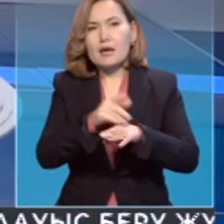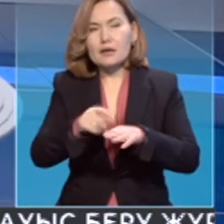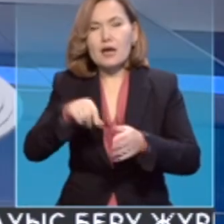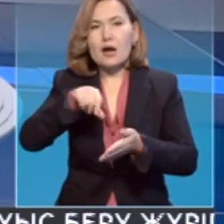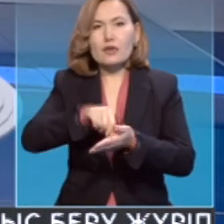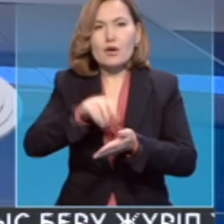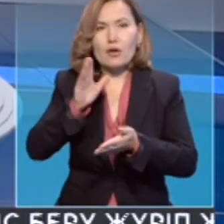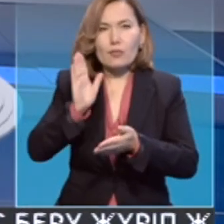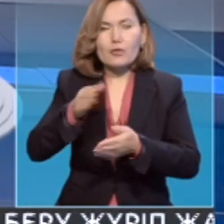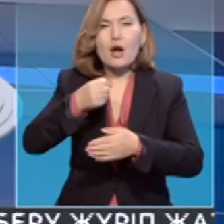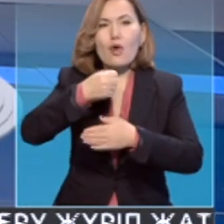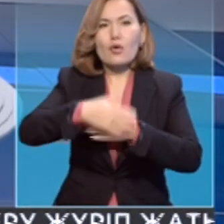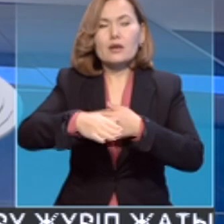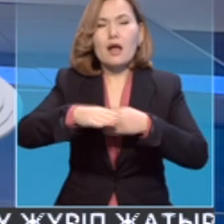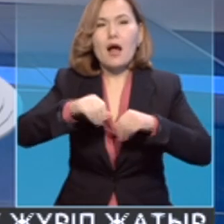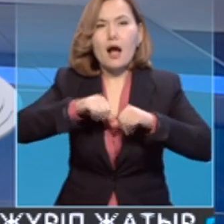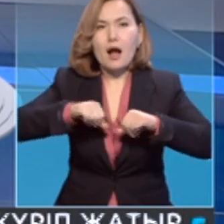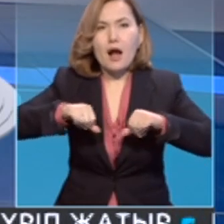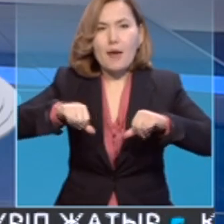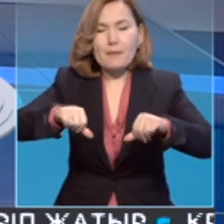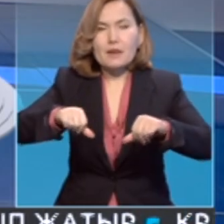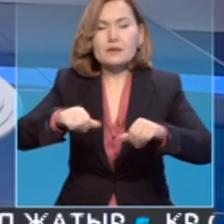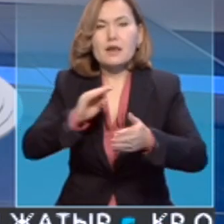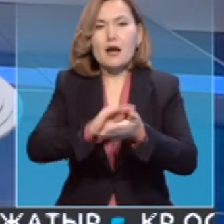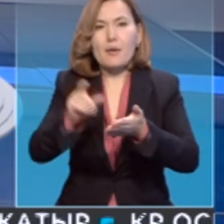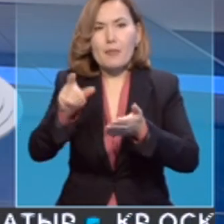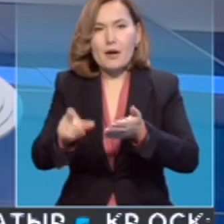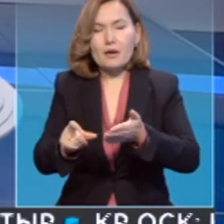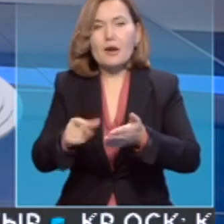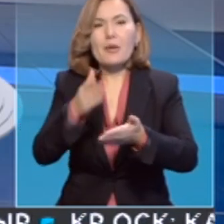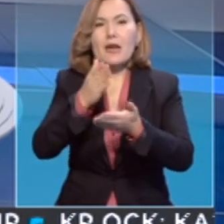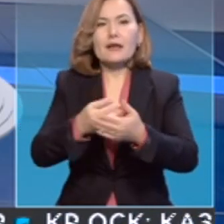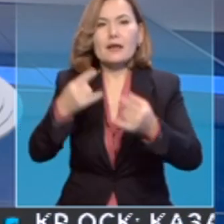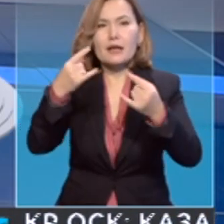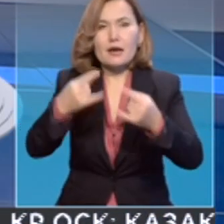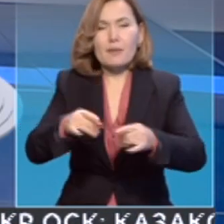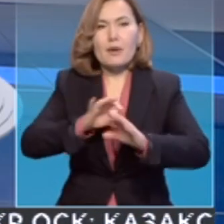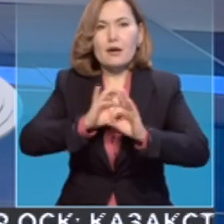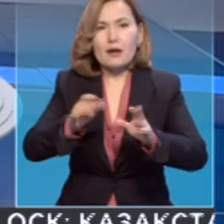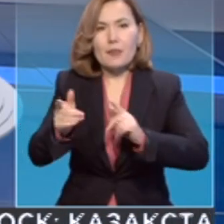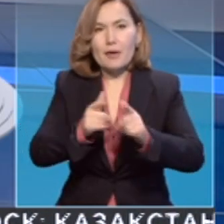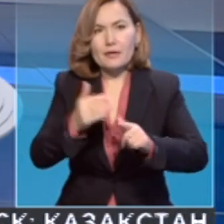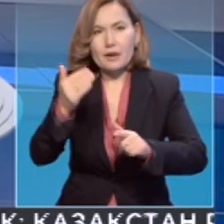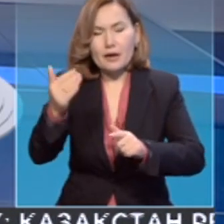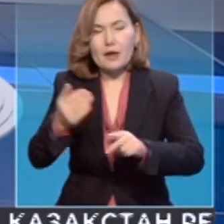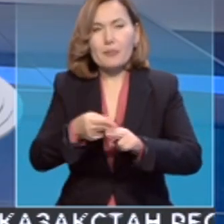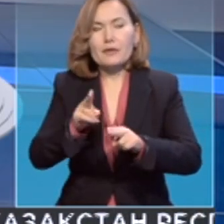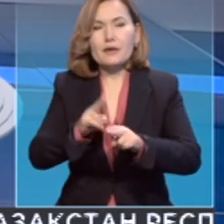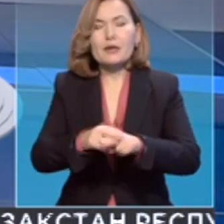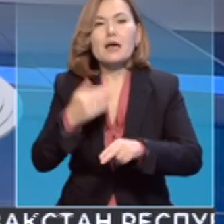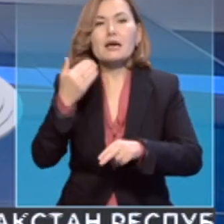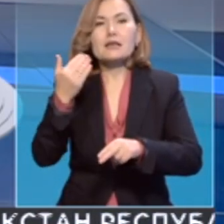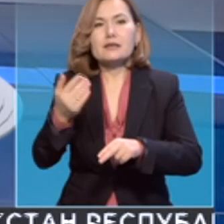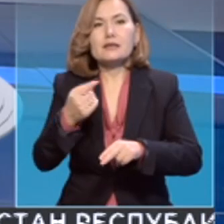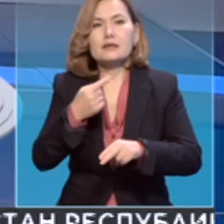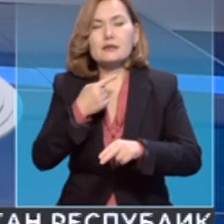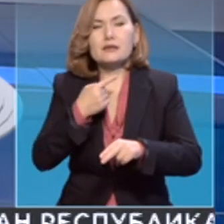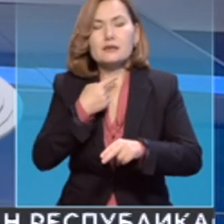сайлау комиссиясынан әріптесім Досжан Маратұлы тағы тікелей эфирге шығып, ақпарат беруге әзір. Досжан, сіз